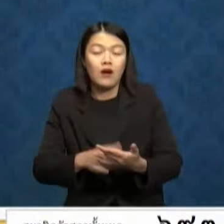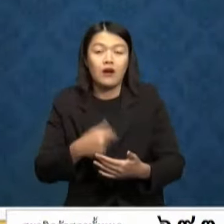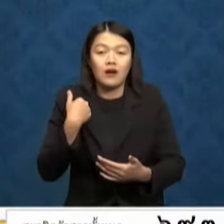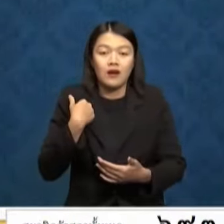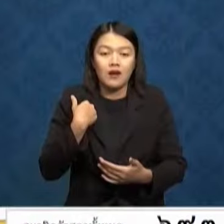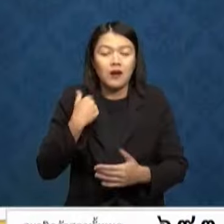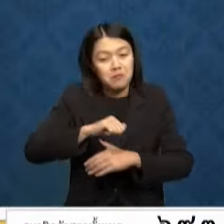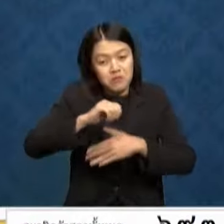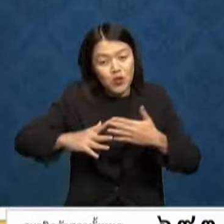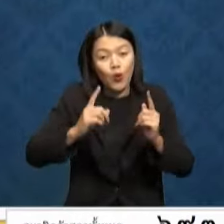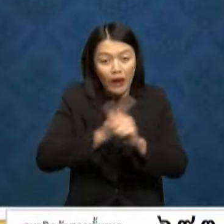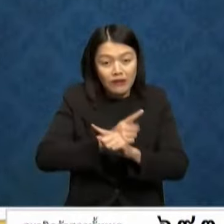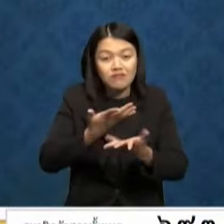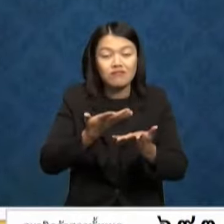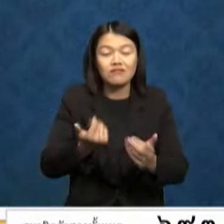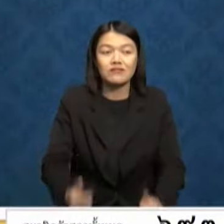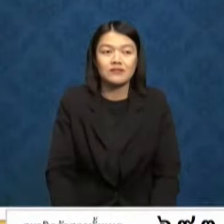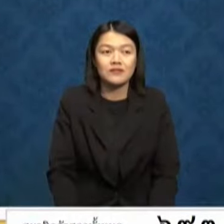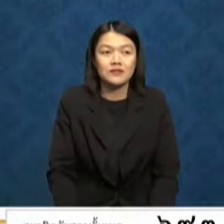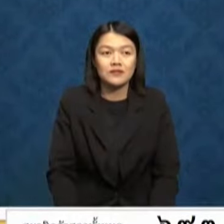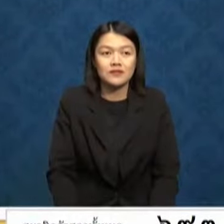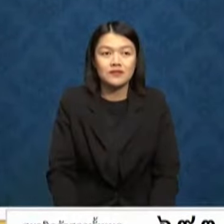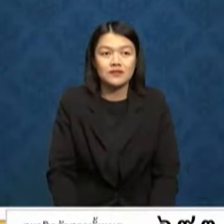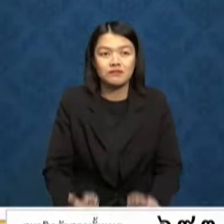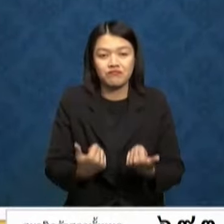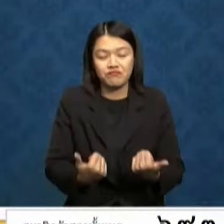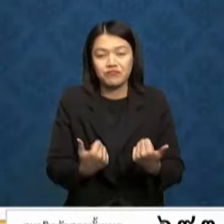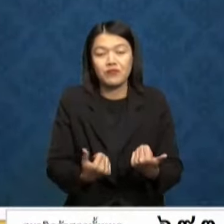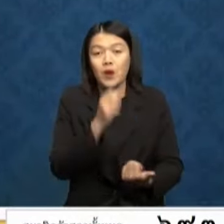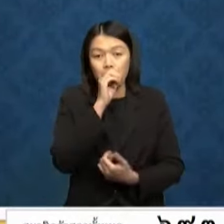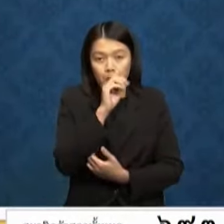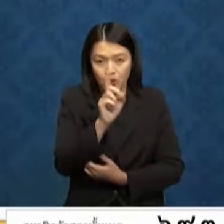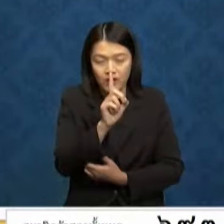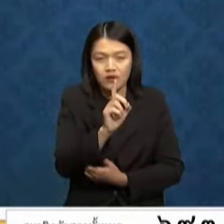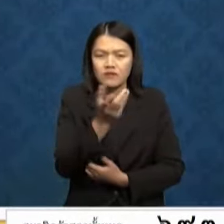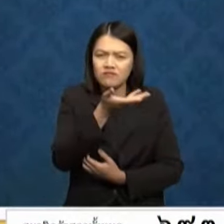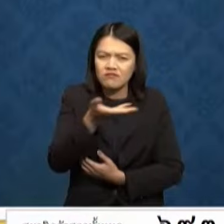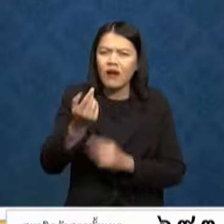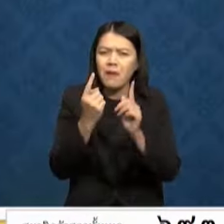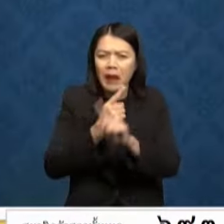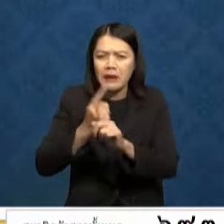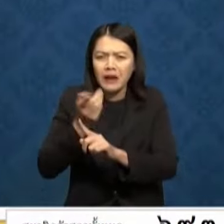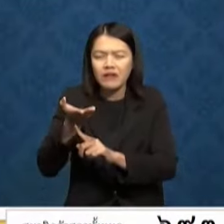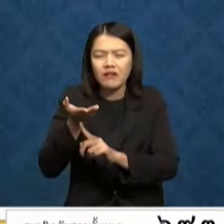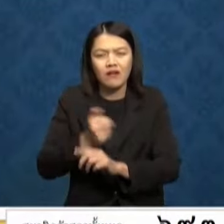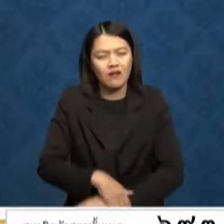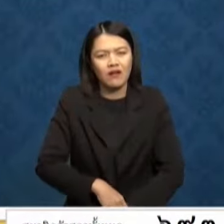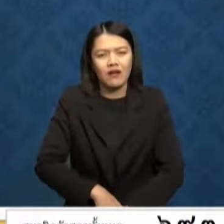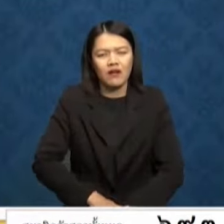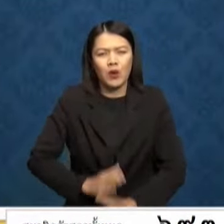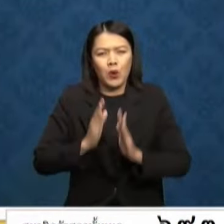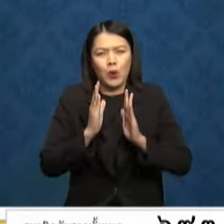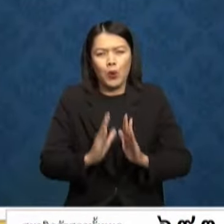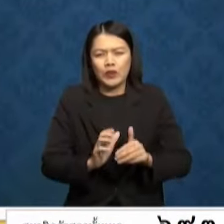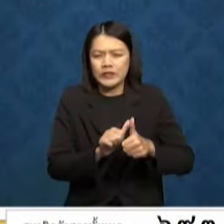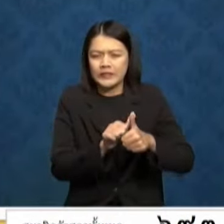บ้างที่น้องแทนพี่เพราะฉะนั้นวันนี้อย่ากราบเรียนว่าท่านเหล่านั้นที่มาแทนกันนั้นไม่ใช่ไม่ใช่คน